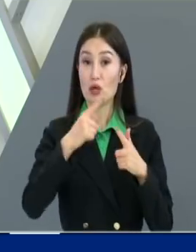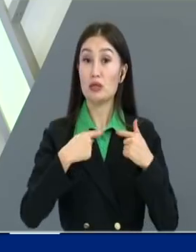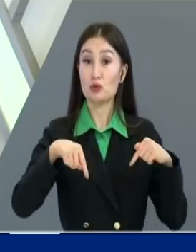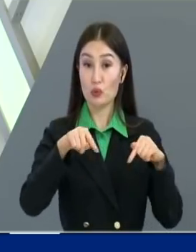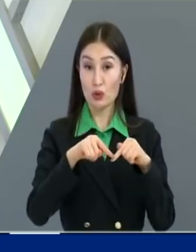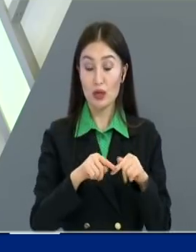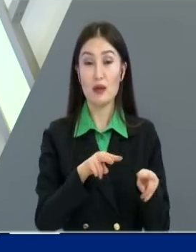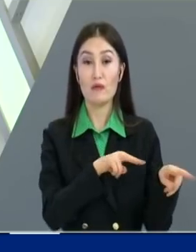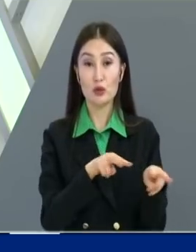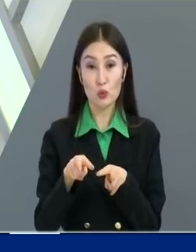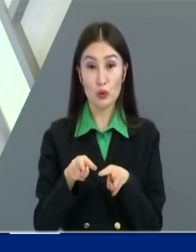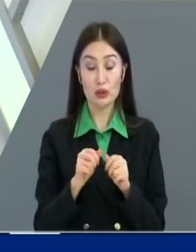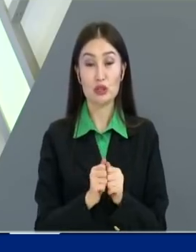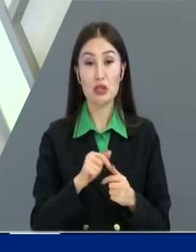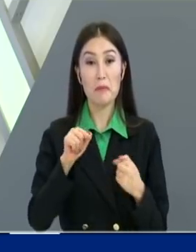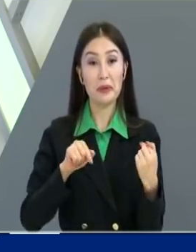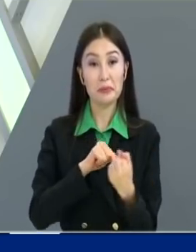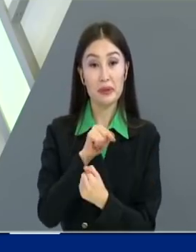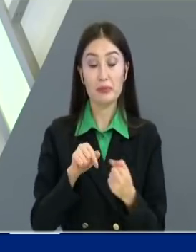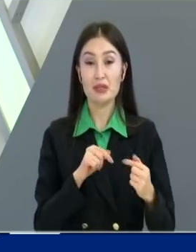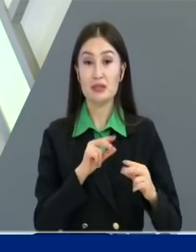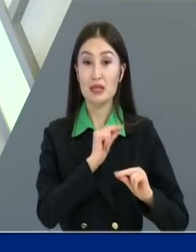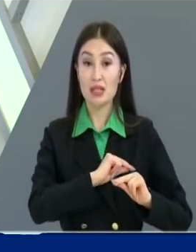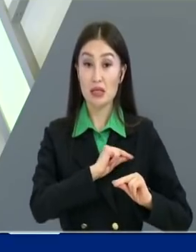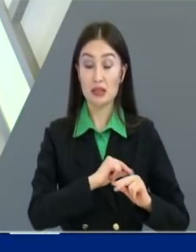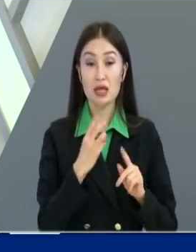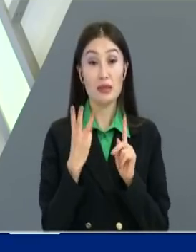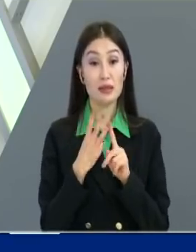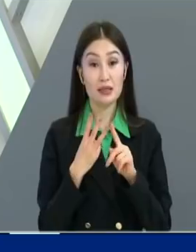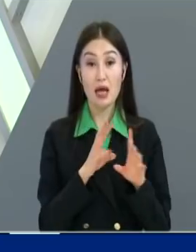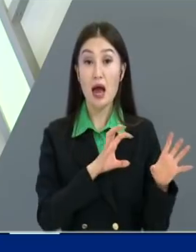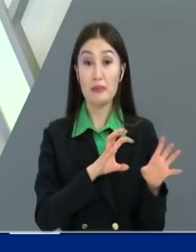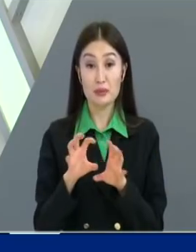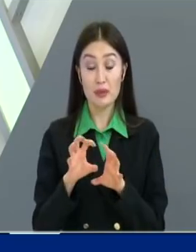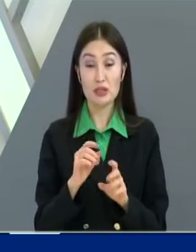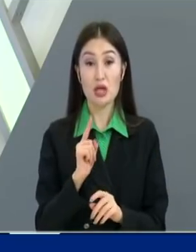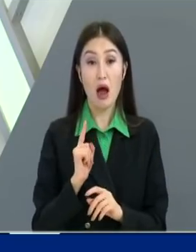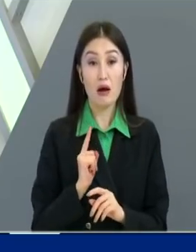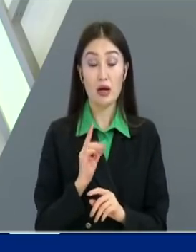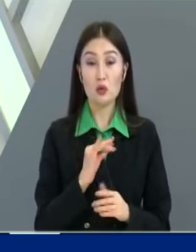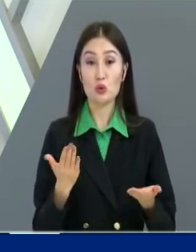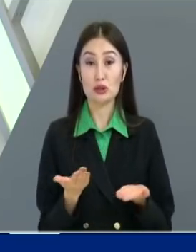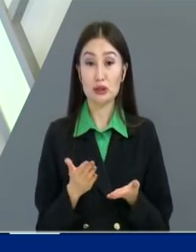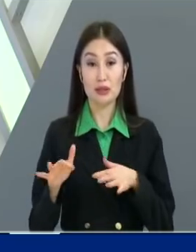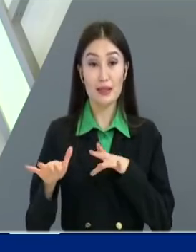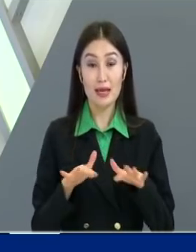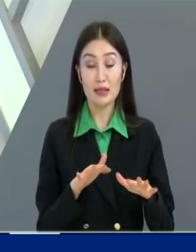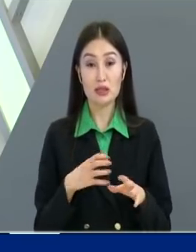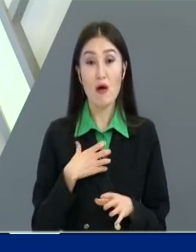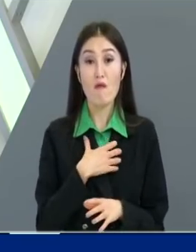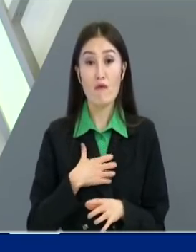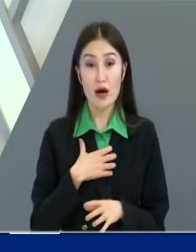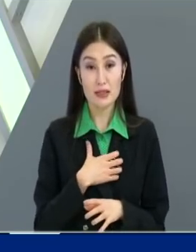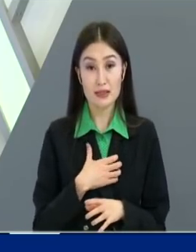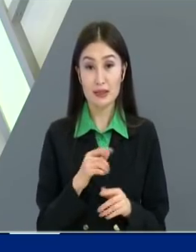органов, регулирующих предпринимательскую деятельность. Третье. Обеспечить охрану и жизнедеятельность